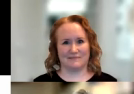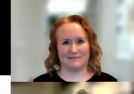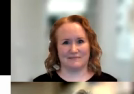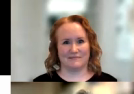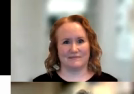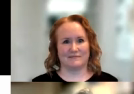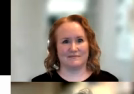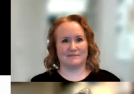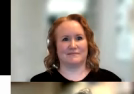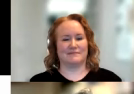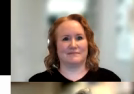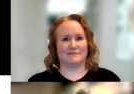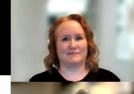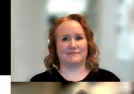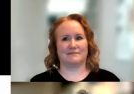Så digitalisering.